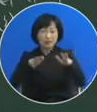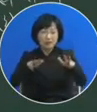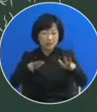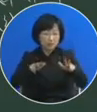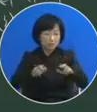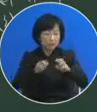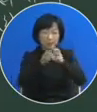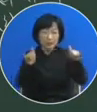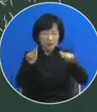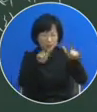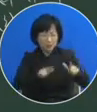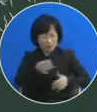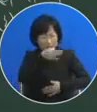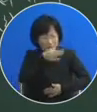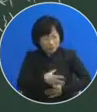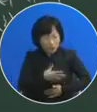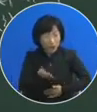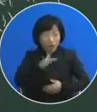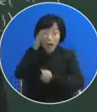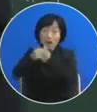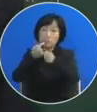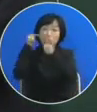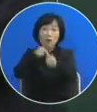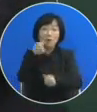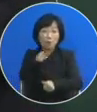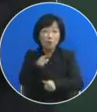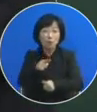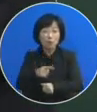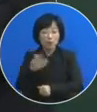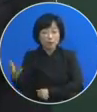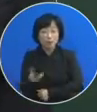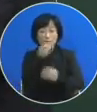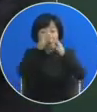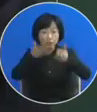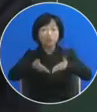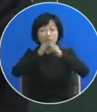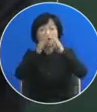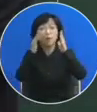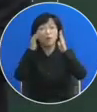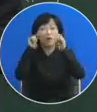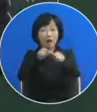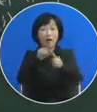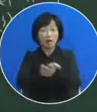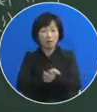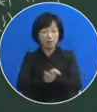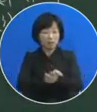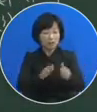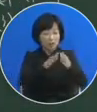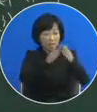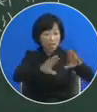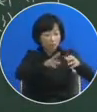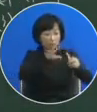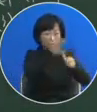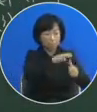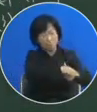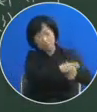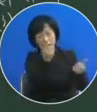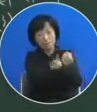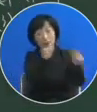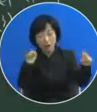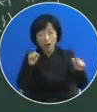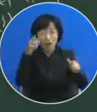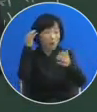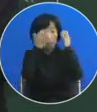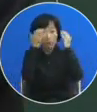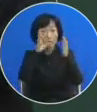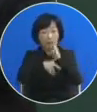These people haven't even come out yet, and their God is telling them to go and build a temple. 아니 애굽에 나와가 정신도 못 차리는데 성막 만들어라. They barely made it out of Egypt. They're not even in their right